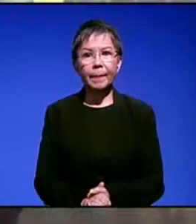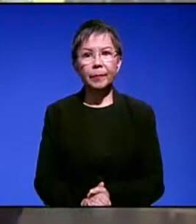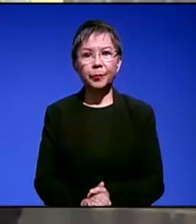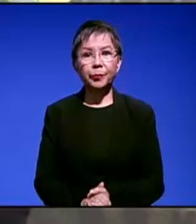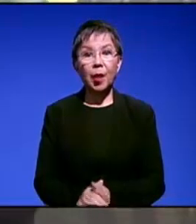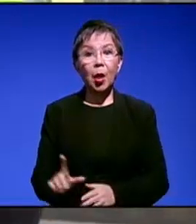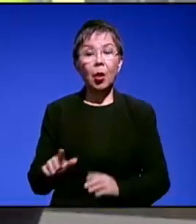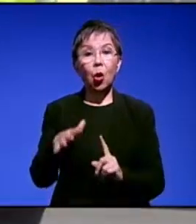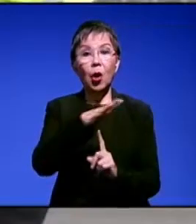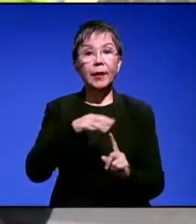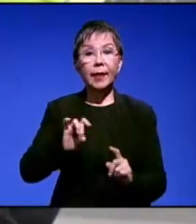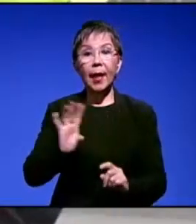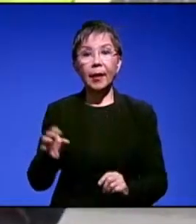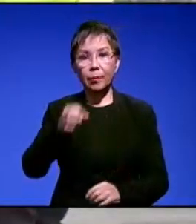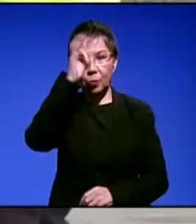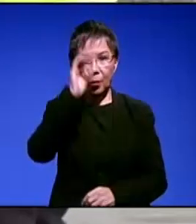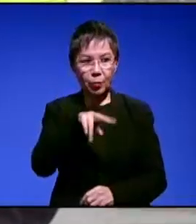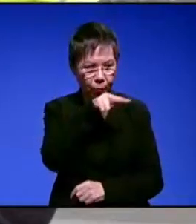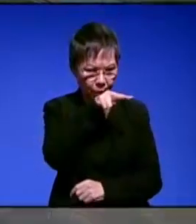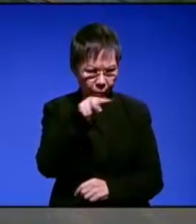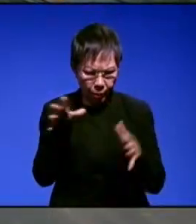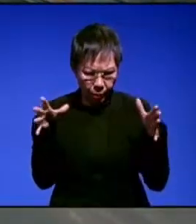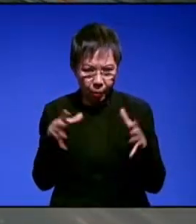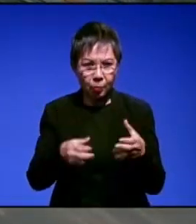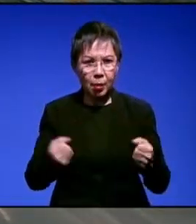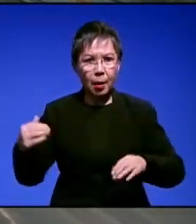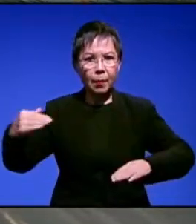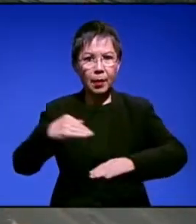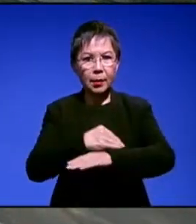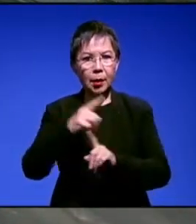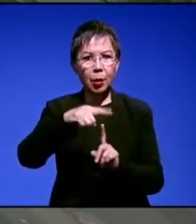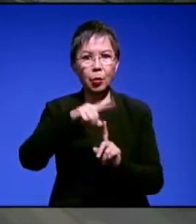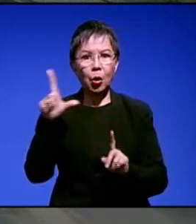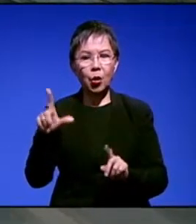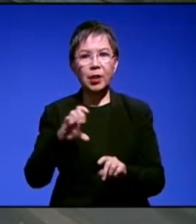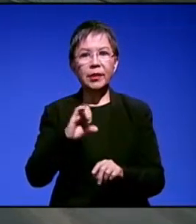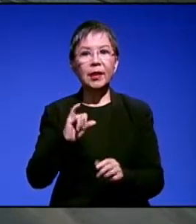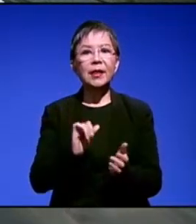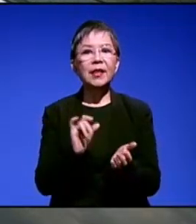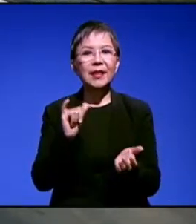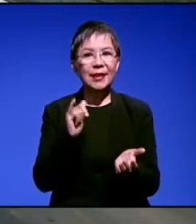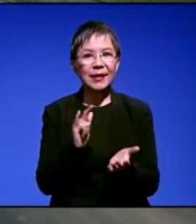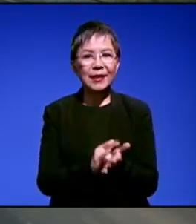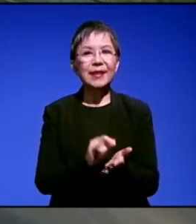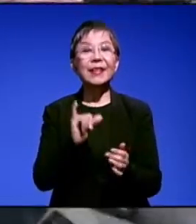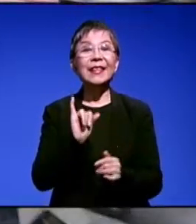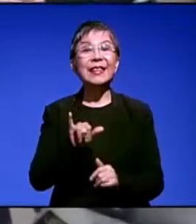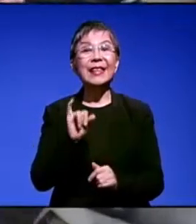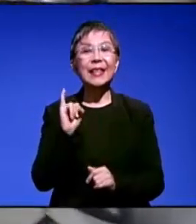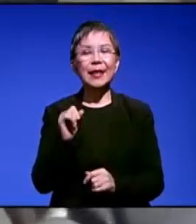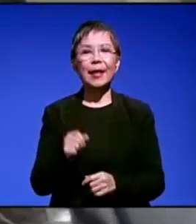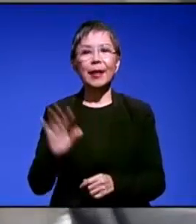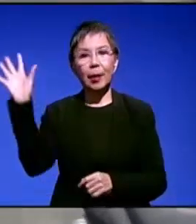Di lokasi terpisah, polisi menggelar pemeriksaan ketat kendaraan yang melintas di gerbang tol Cileunyi, Kabupaten Bandung. Siang tadi